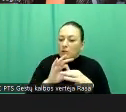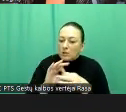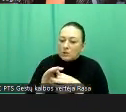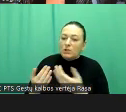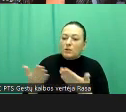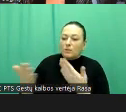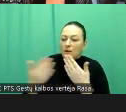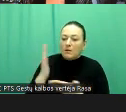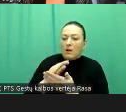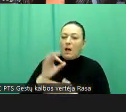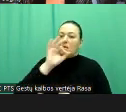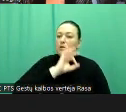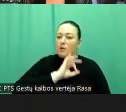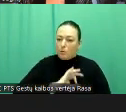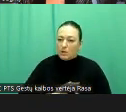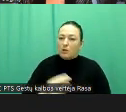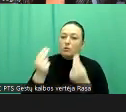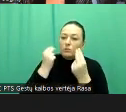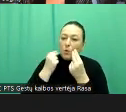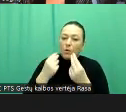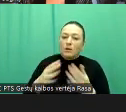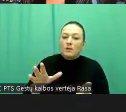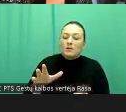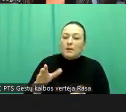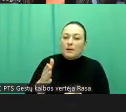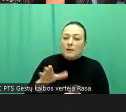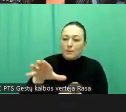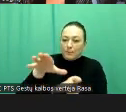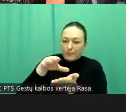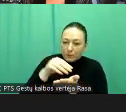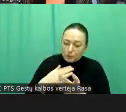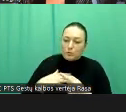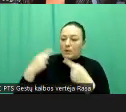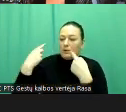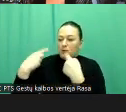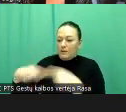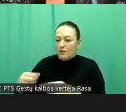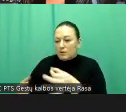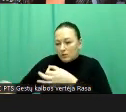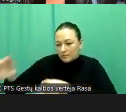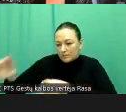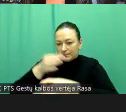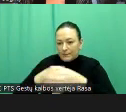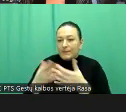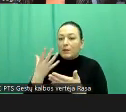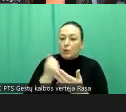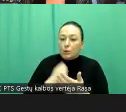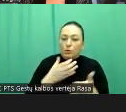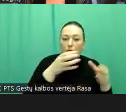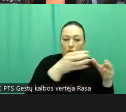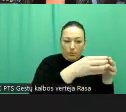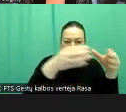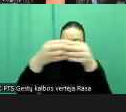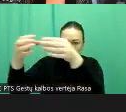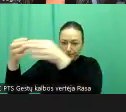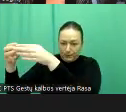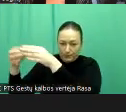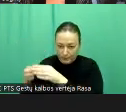labai naudingas, nes jūs mokotės ne tik iš mūsų, bet ir vienas iš kito. Taigi, kai susiskirstate į tas darbo